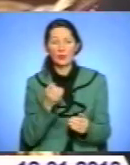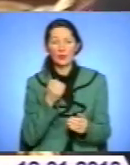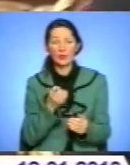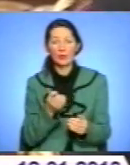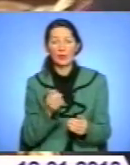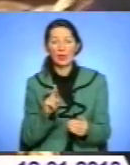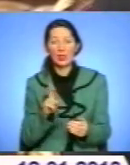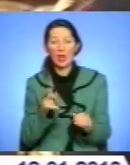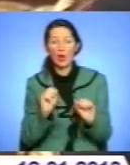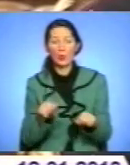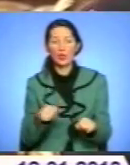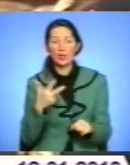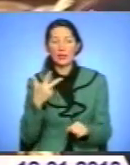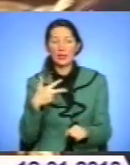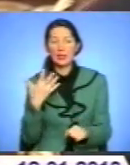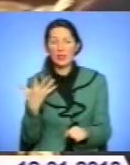як можна на